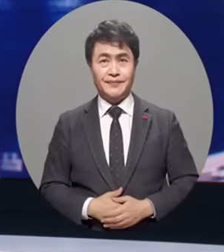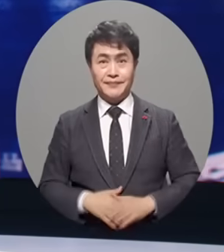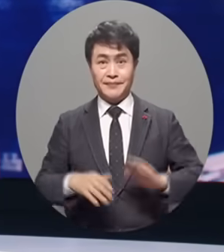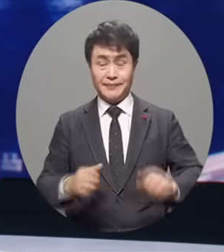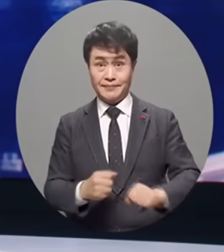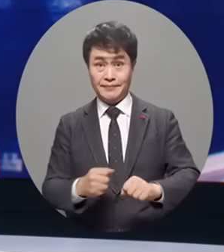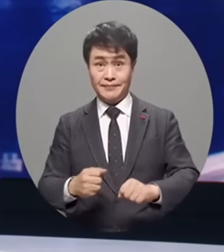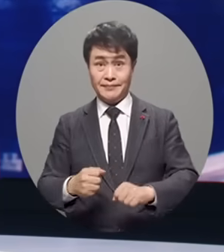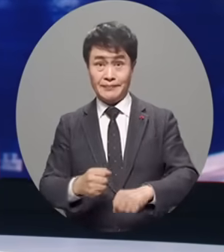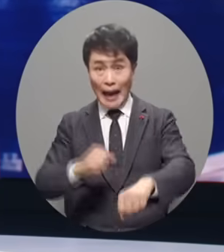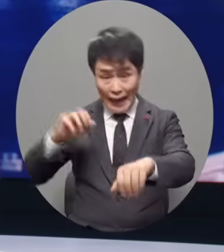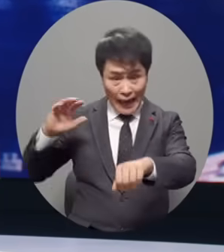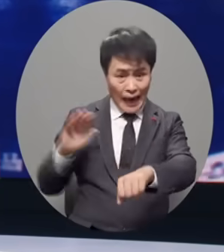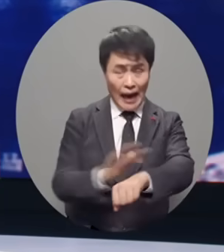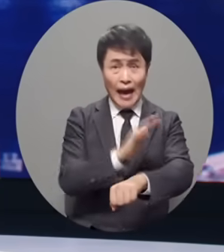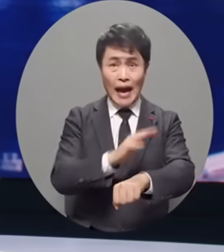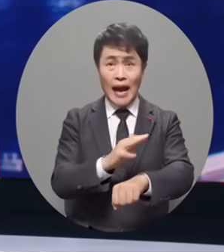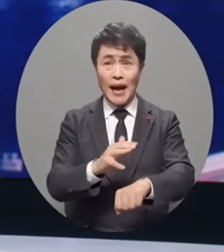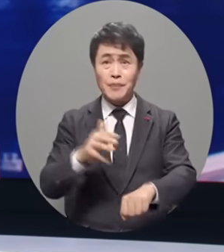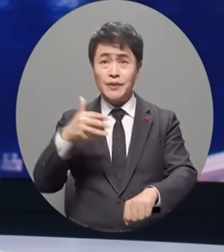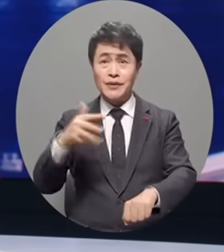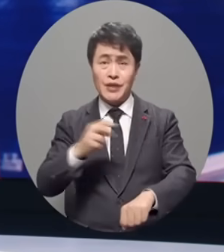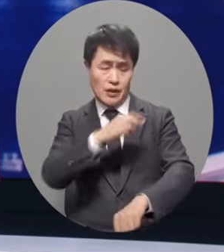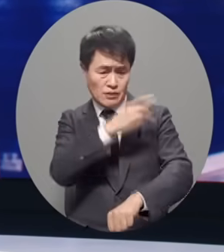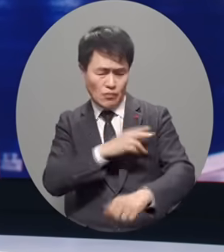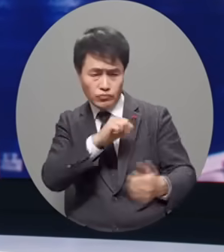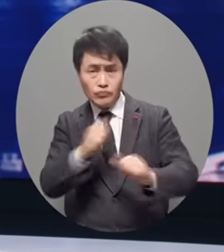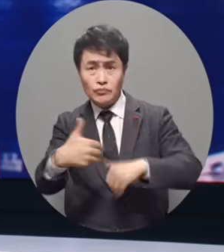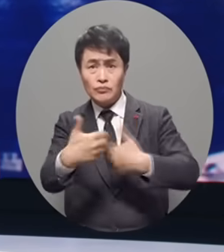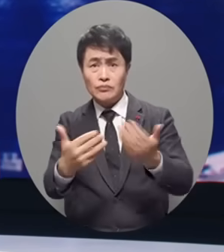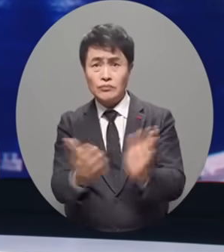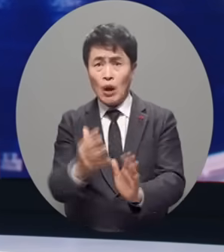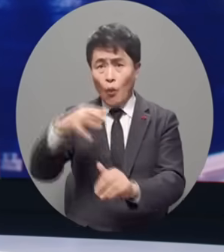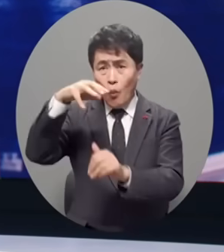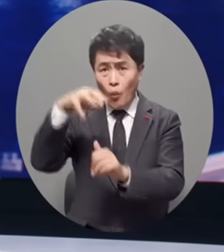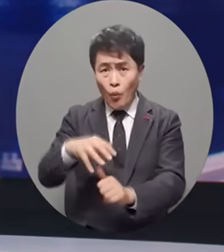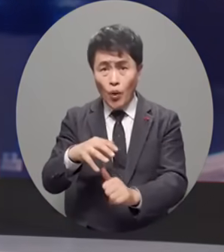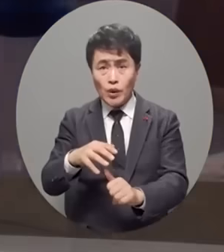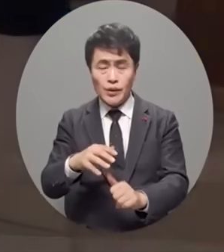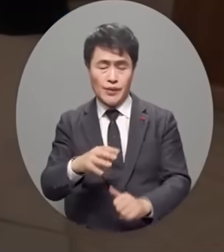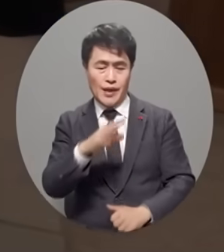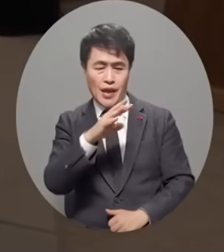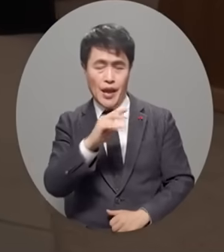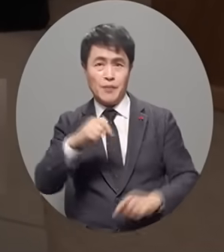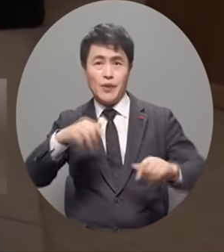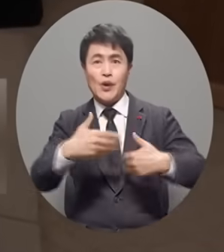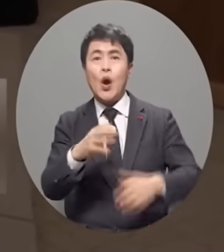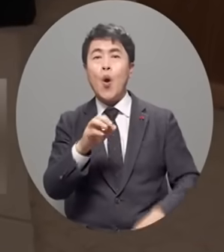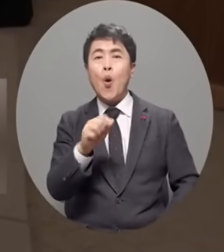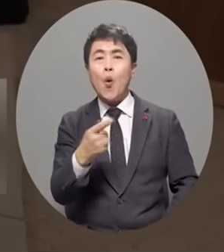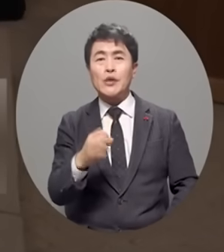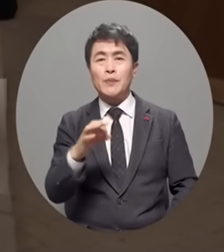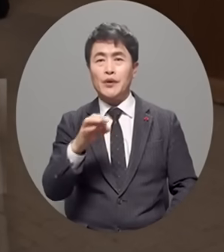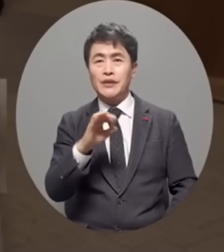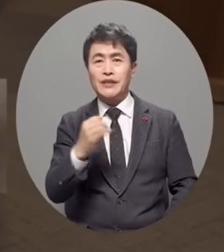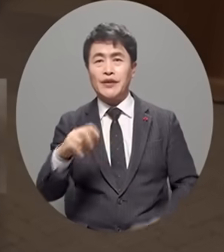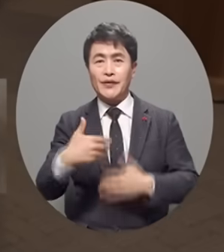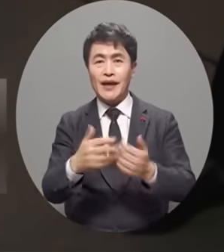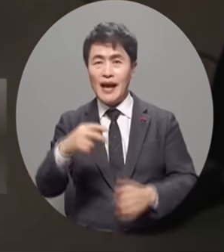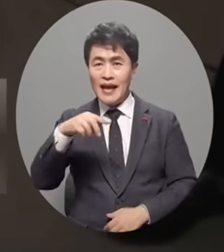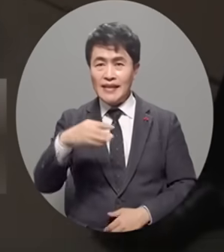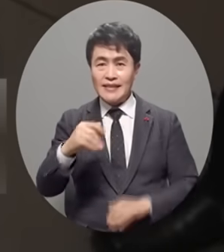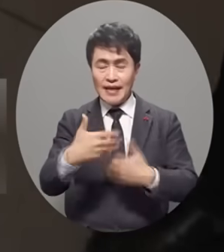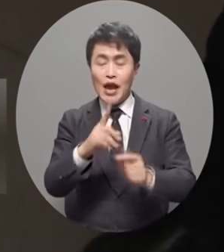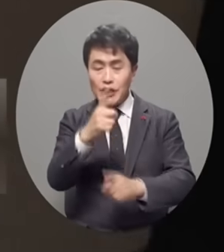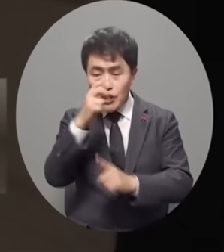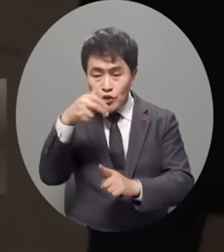해병대 최상병 순직 사건의 외압 의혹을 연속 보도한 MBC 외교안보팀의 홍익표, 이덕영 기자, 스트레이트팀의